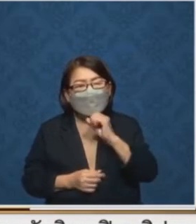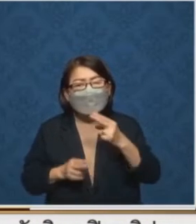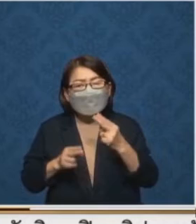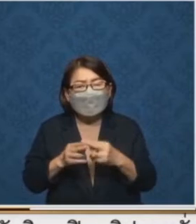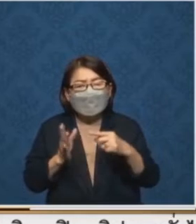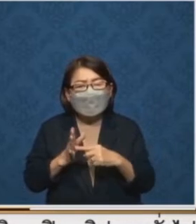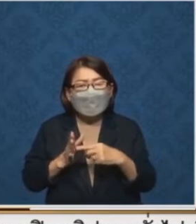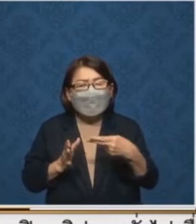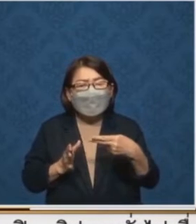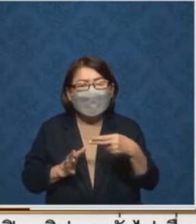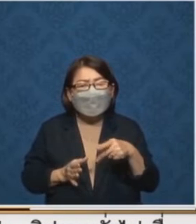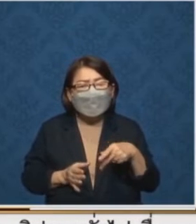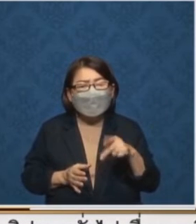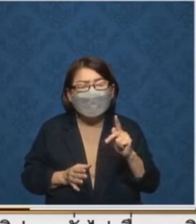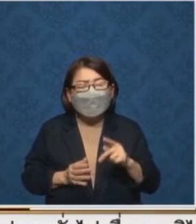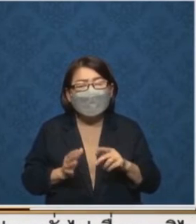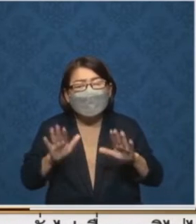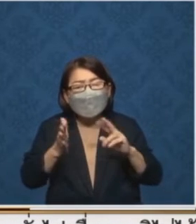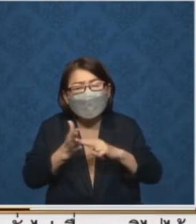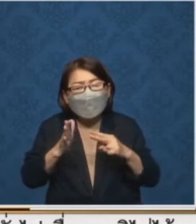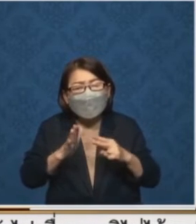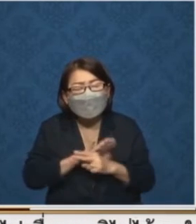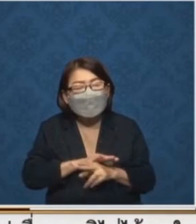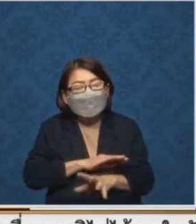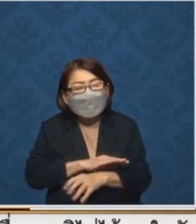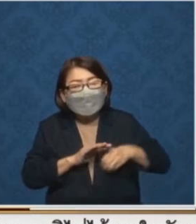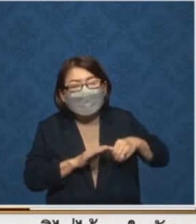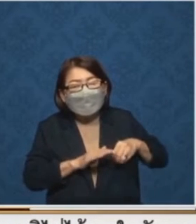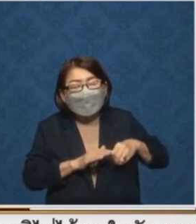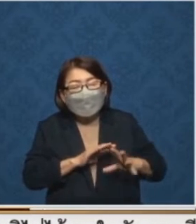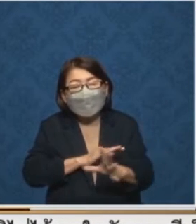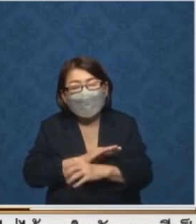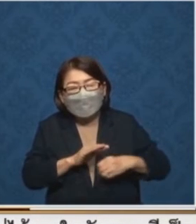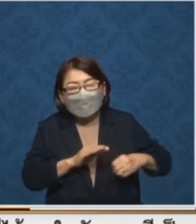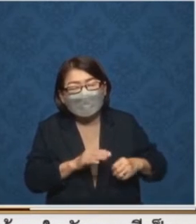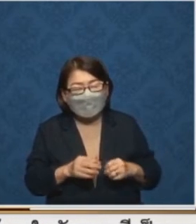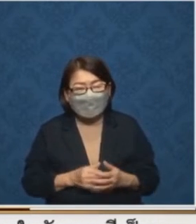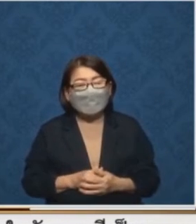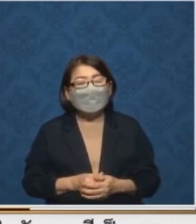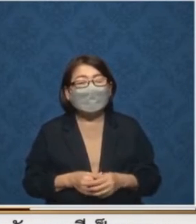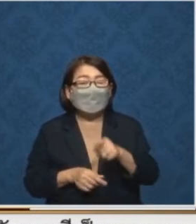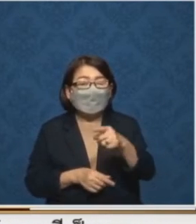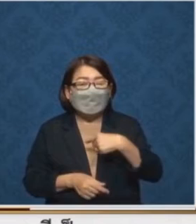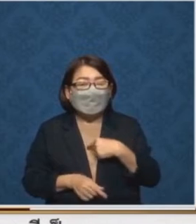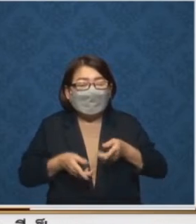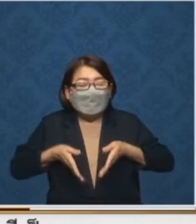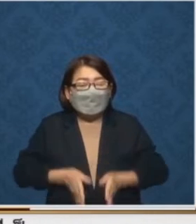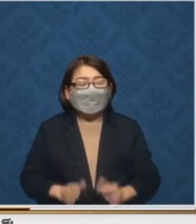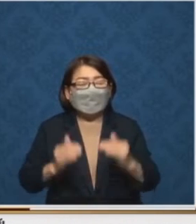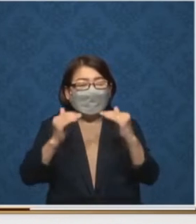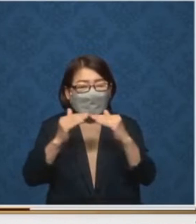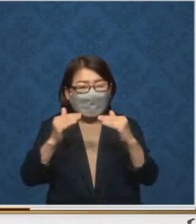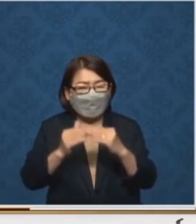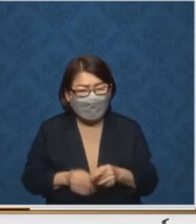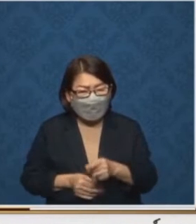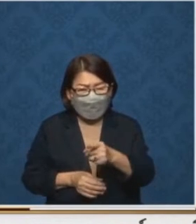2.ื้อในทุน 3. ตัวดสอบไม่ได้ 4. ถึงตัวดสอบได้ก็จับหลกฐานได้หลายเรื่อง